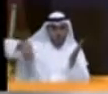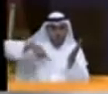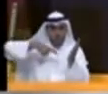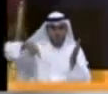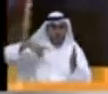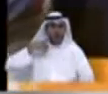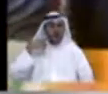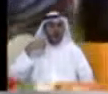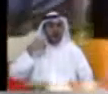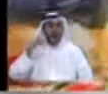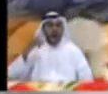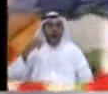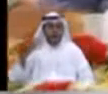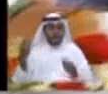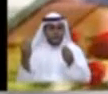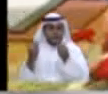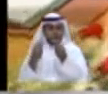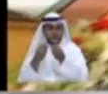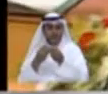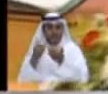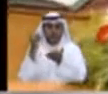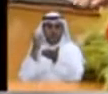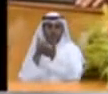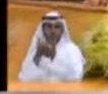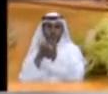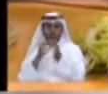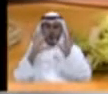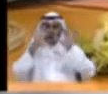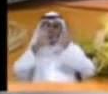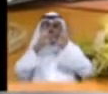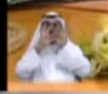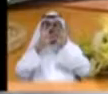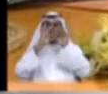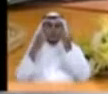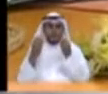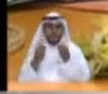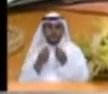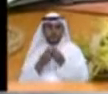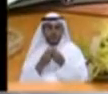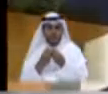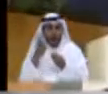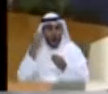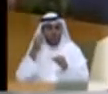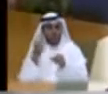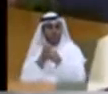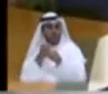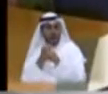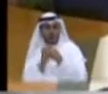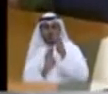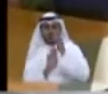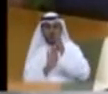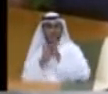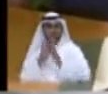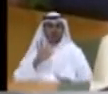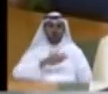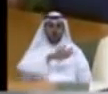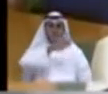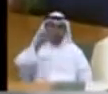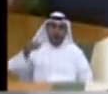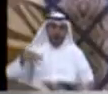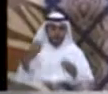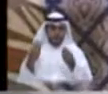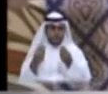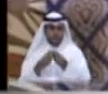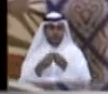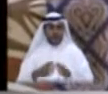البرلمان العربي والأمانة العامة لجامعة الدول العربية من أجل تحقيق مصالح الشعوب العربية.